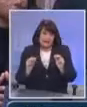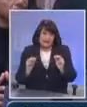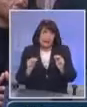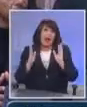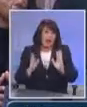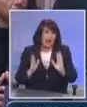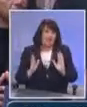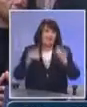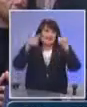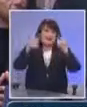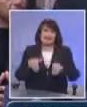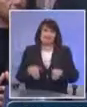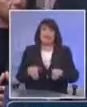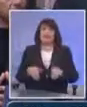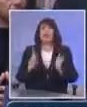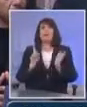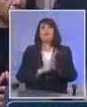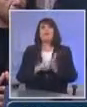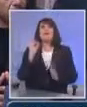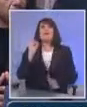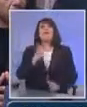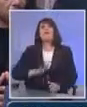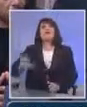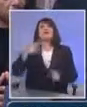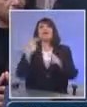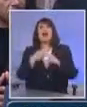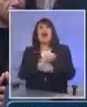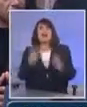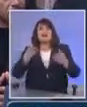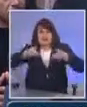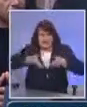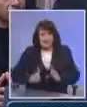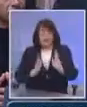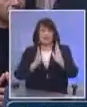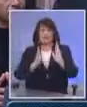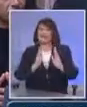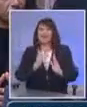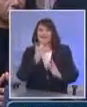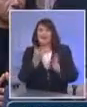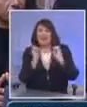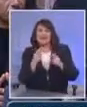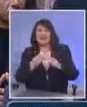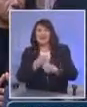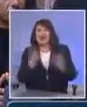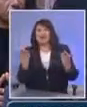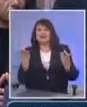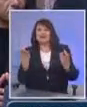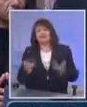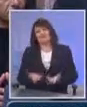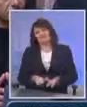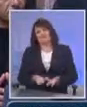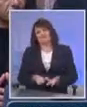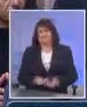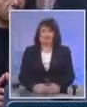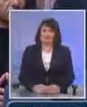κύριοι, σεβαστείτε τη φύση. Οι αριστείς γεννιούνται, δεν γίνονται. Και έτσι βλέπουμε πολλές